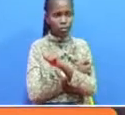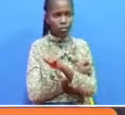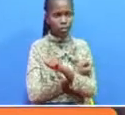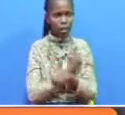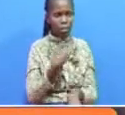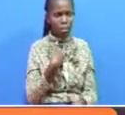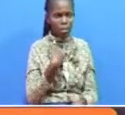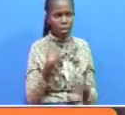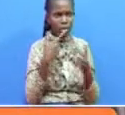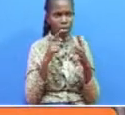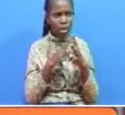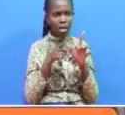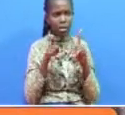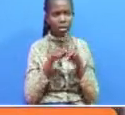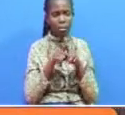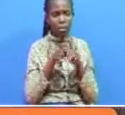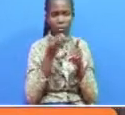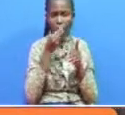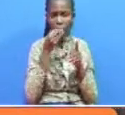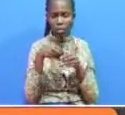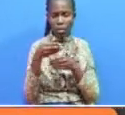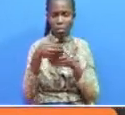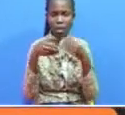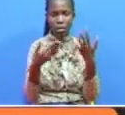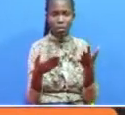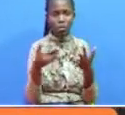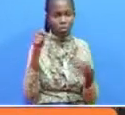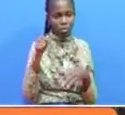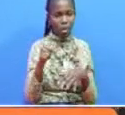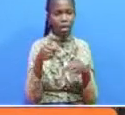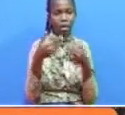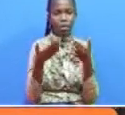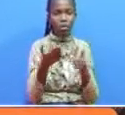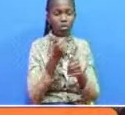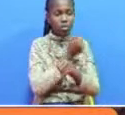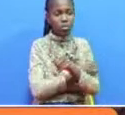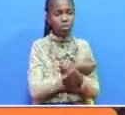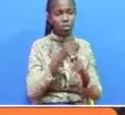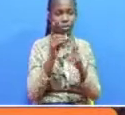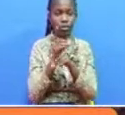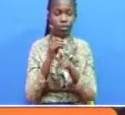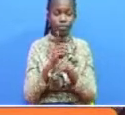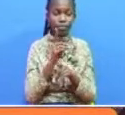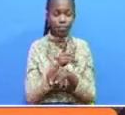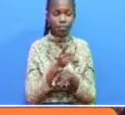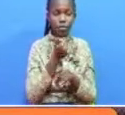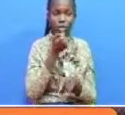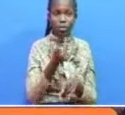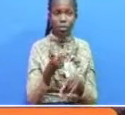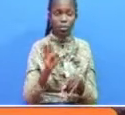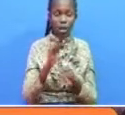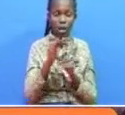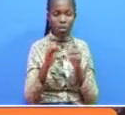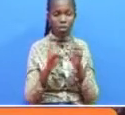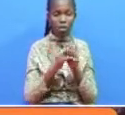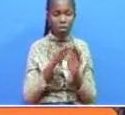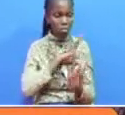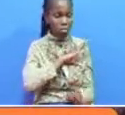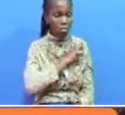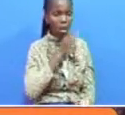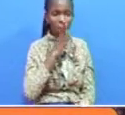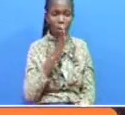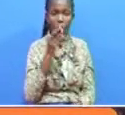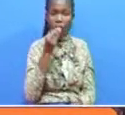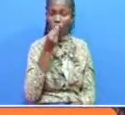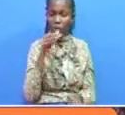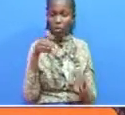nina ambie na niwende na kwenye ikwa. Onasiwa ni unawe kasiwa maskulu ni meke wadhuka niyo. Kukila bandu medhiwa na umi siyo ole unu kweza